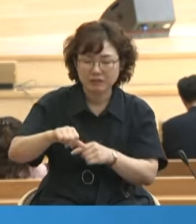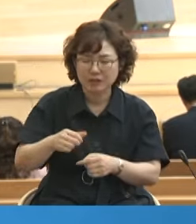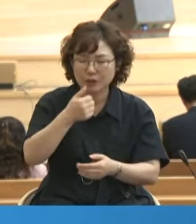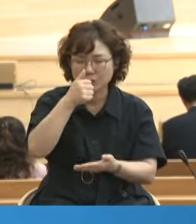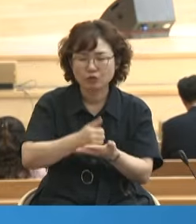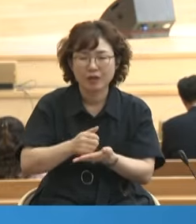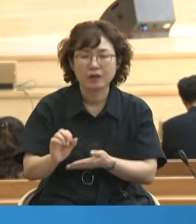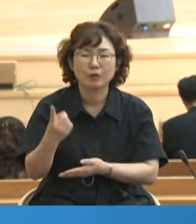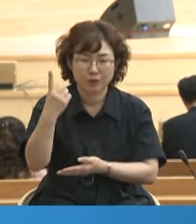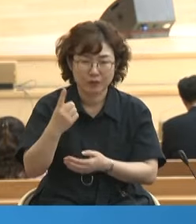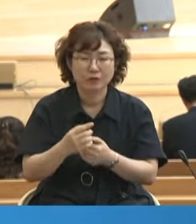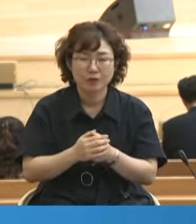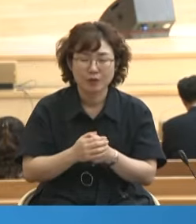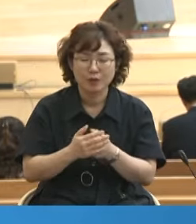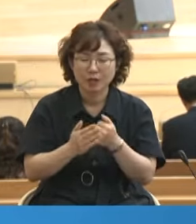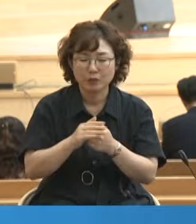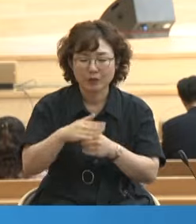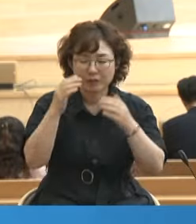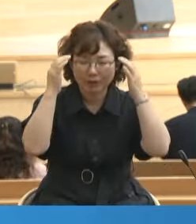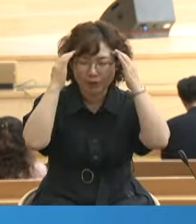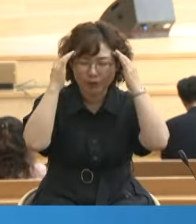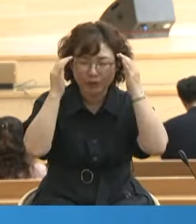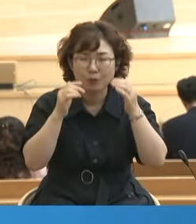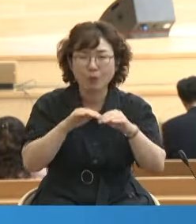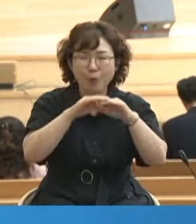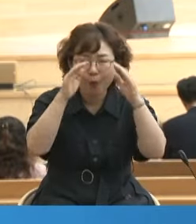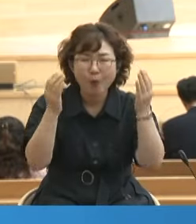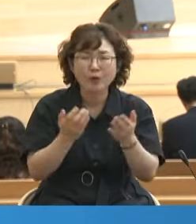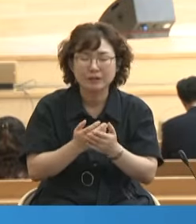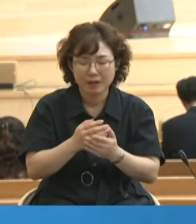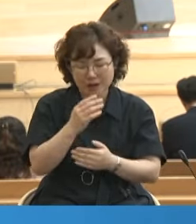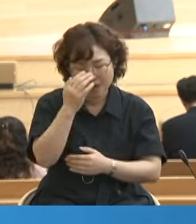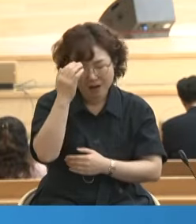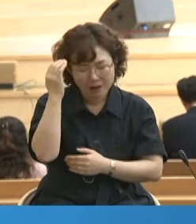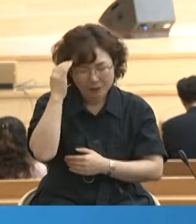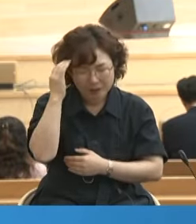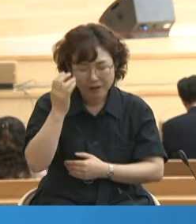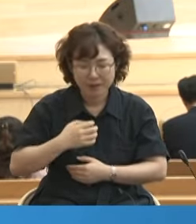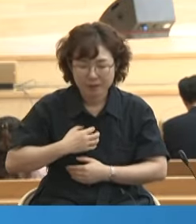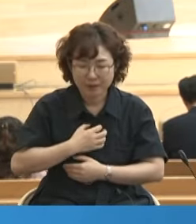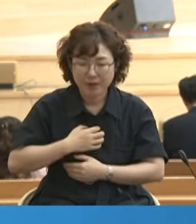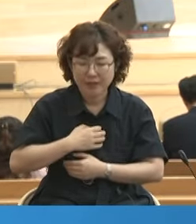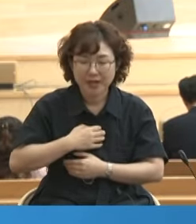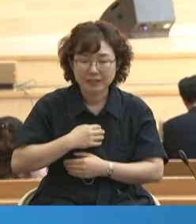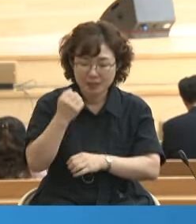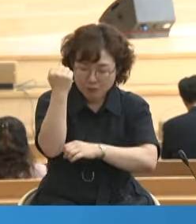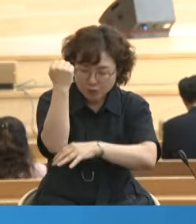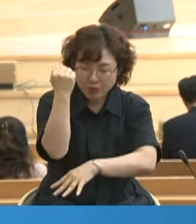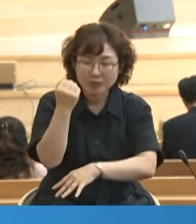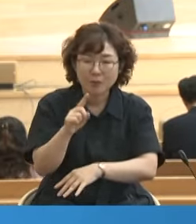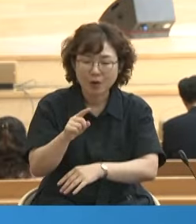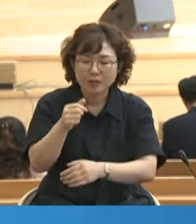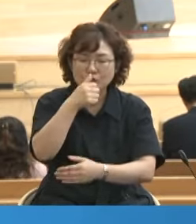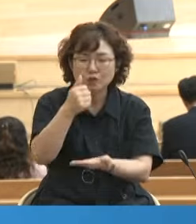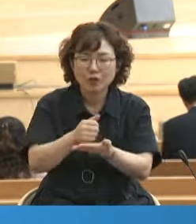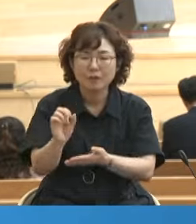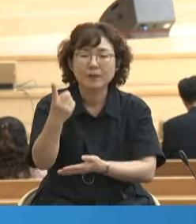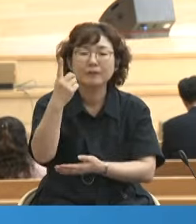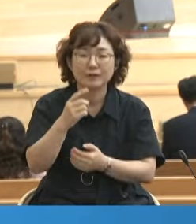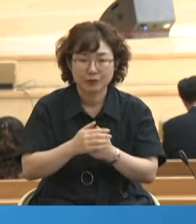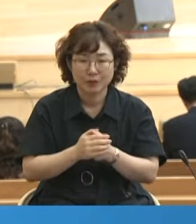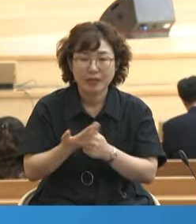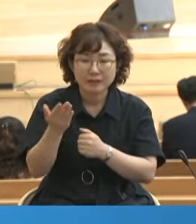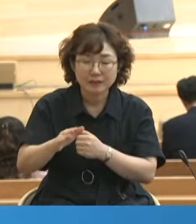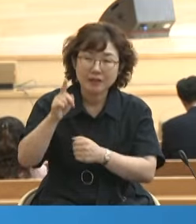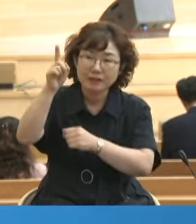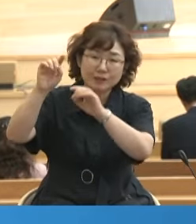거예요. 우리가 겪고 있는 모든 질고들, 모든 저주의 뿌리는 죄로부터 오는 거죠. 그러나